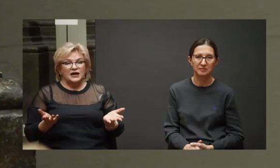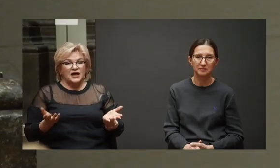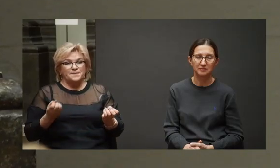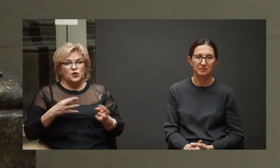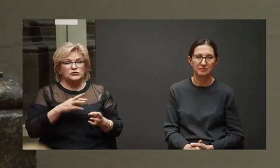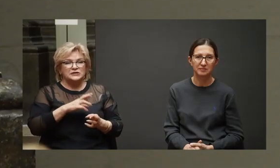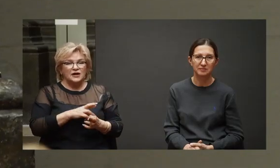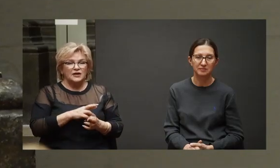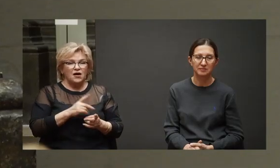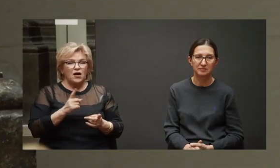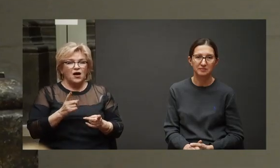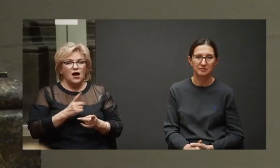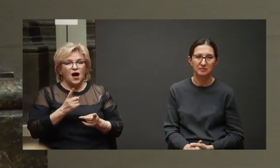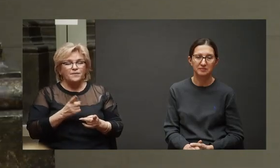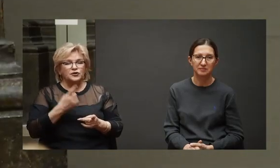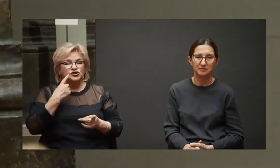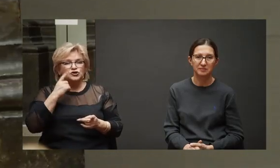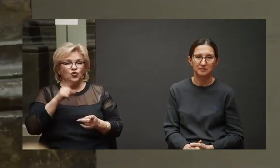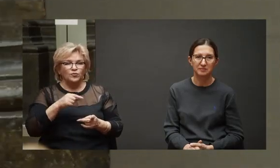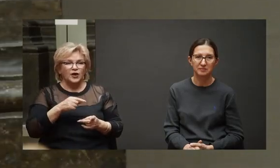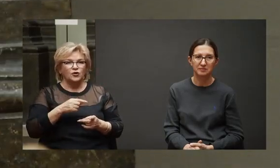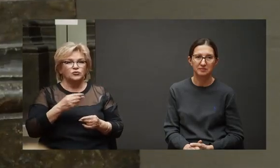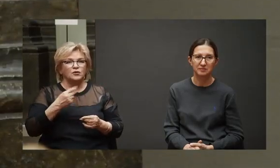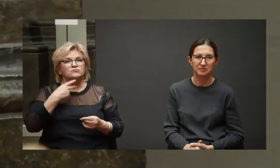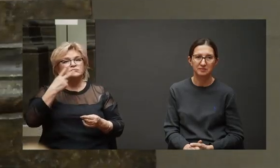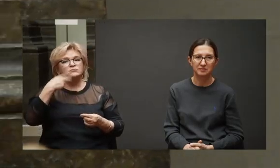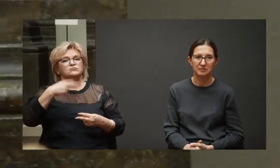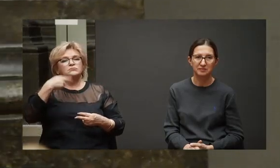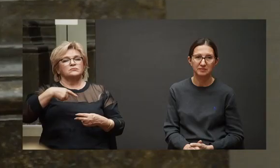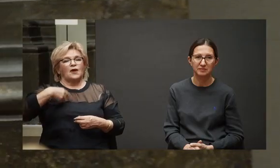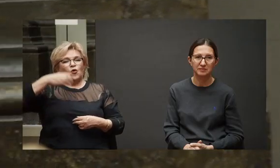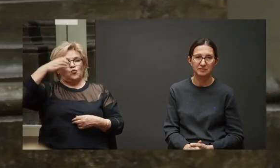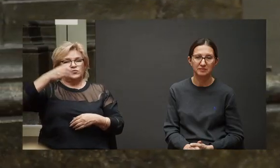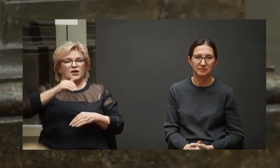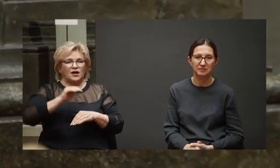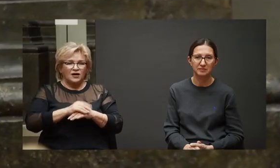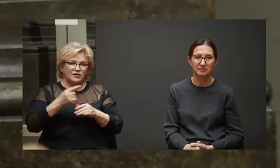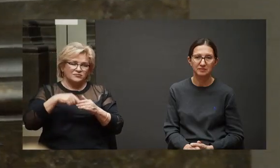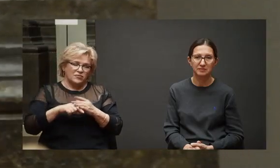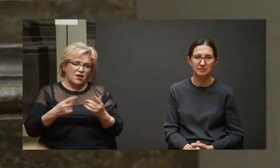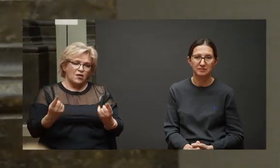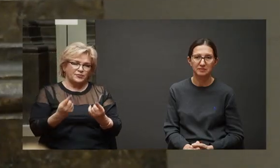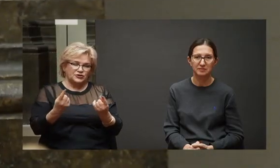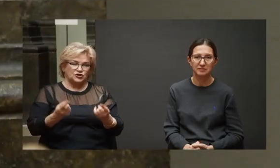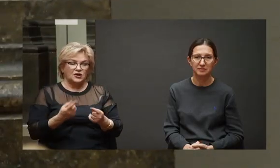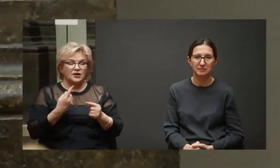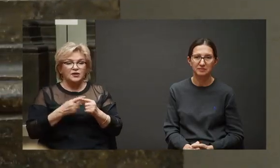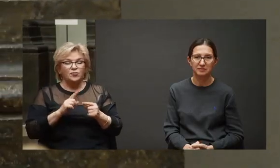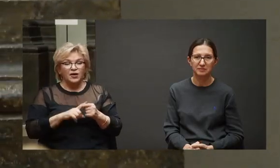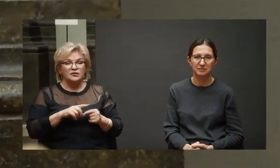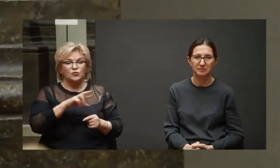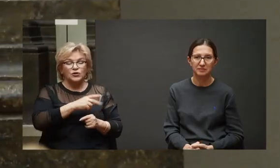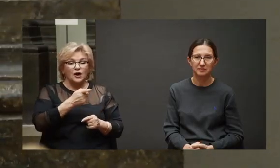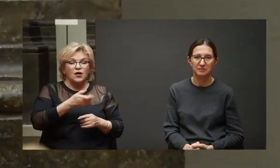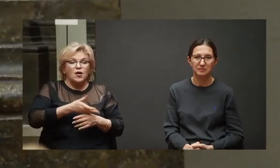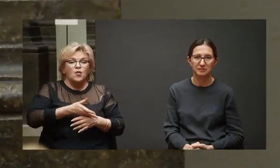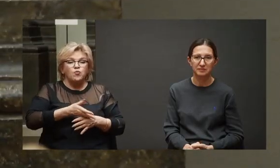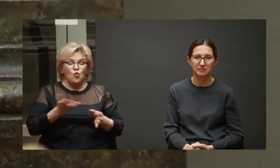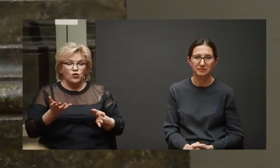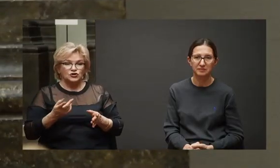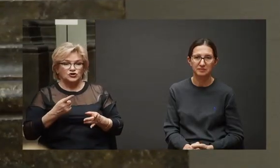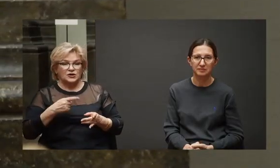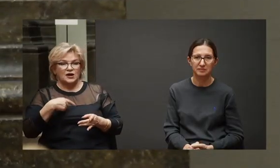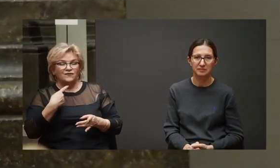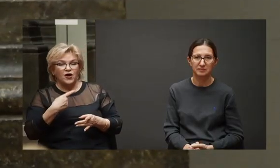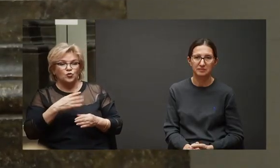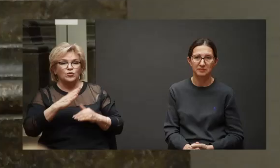Просто обычно умеют хорошо делать вид, что умные, а так обычно. И поэтому я чуть больше как бы говорю